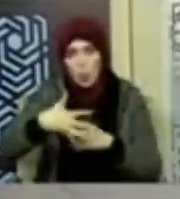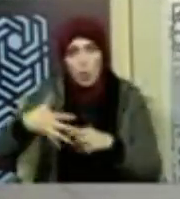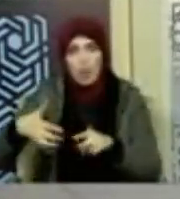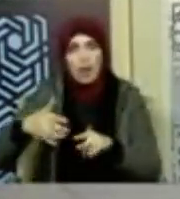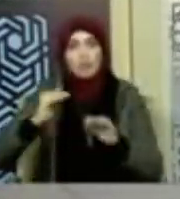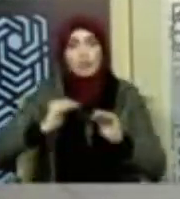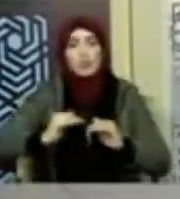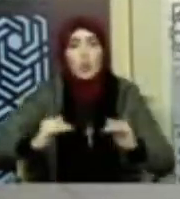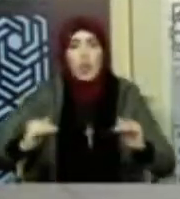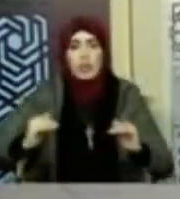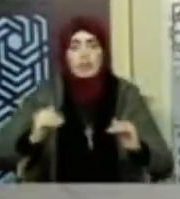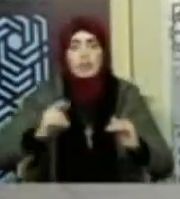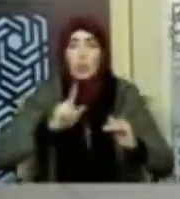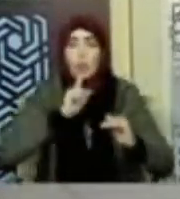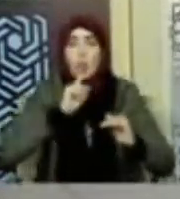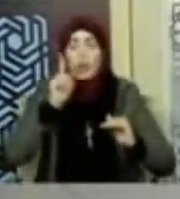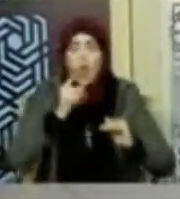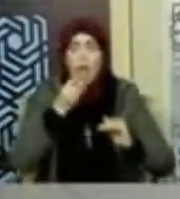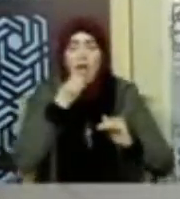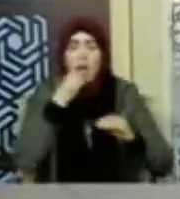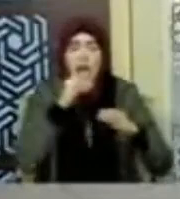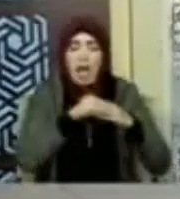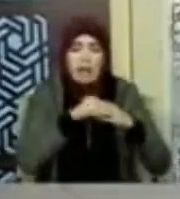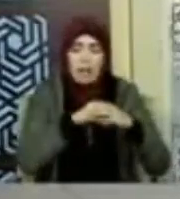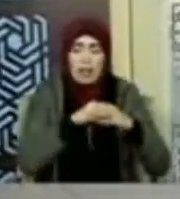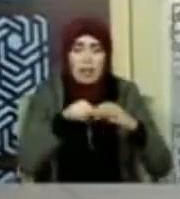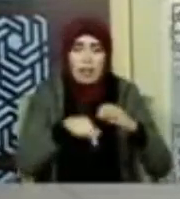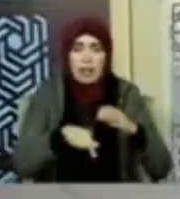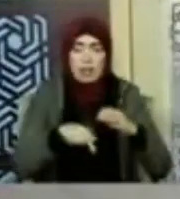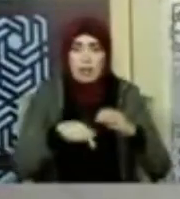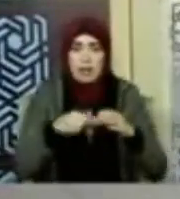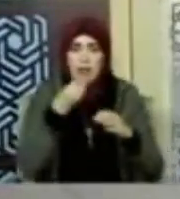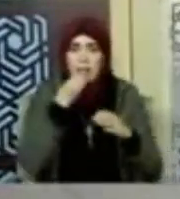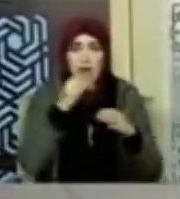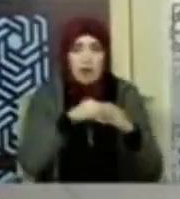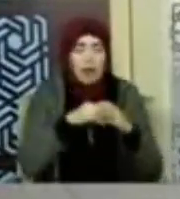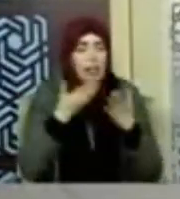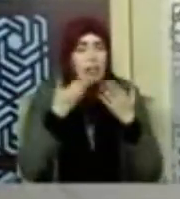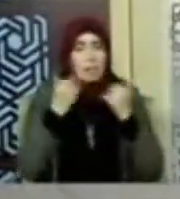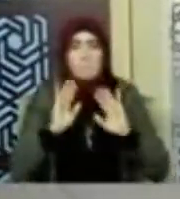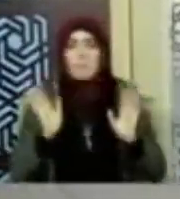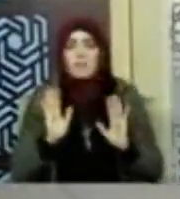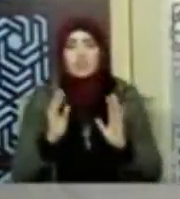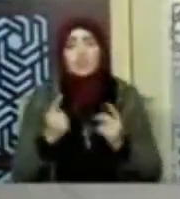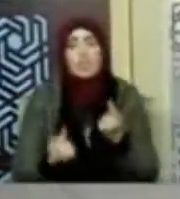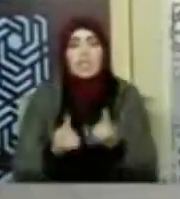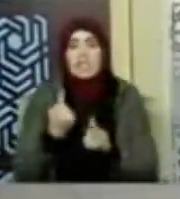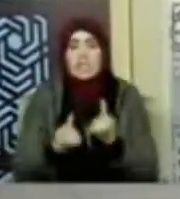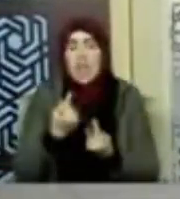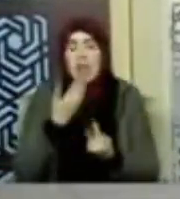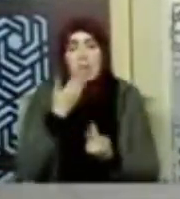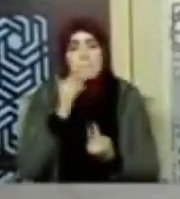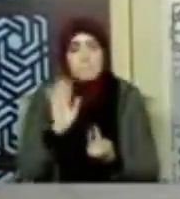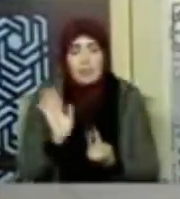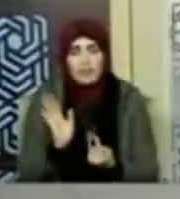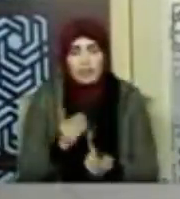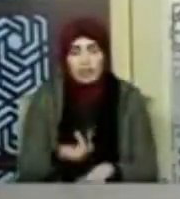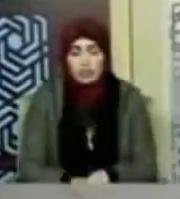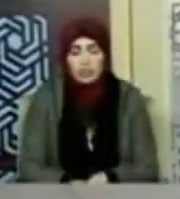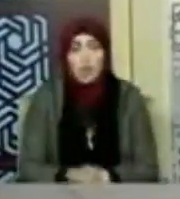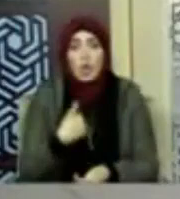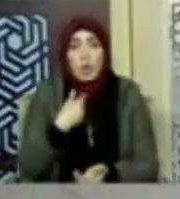والله ما ينضجون طعاما، وليس لهم زرع ولا ضرع، والثروة